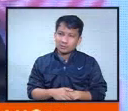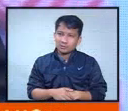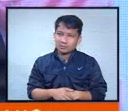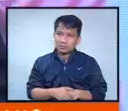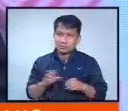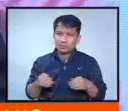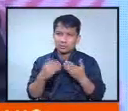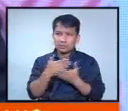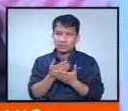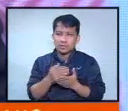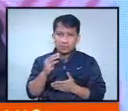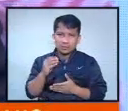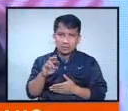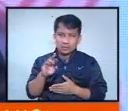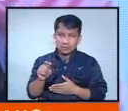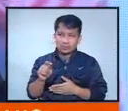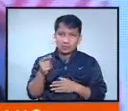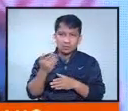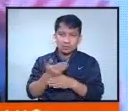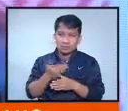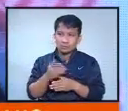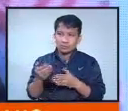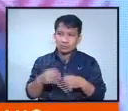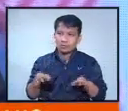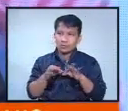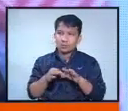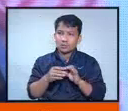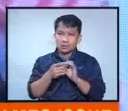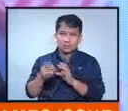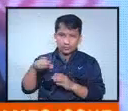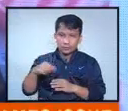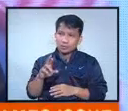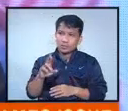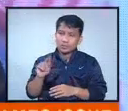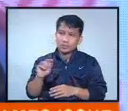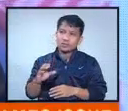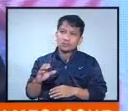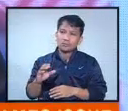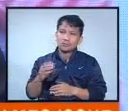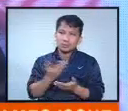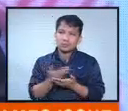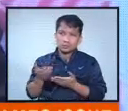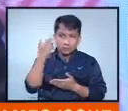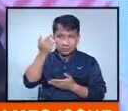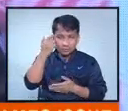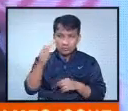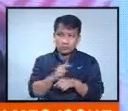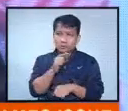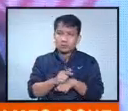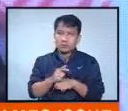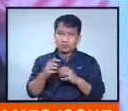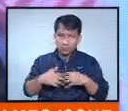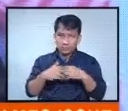Nawala na raw ang malaking balakid sa MRT 7 project. Yan ay matapos katigad ng Quezon City Regional Trial Court ang pagbili ng gobyerno sa